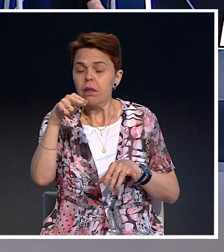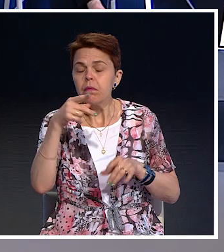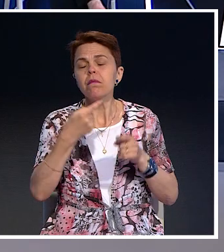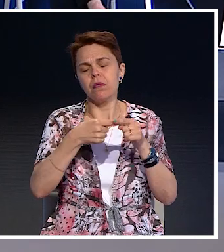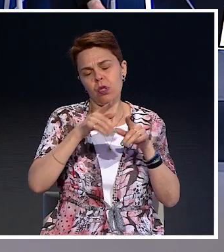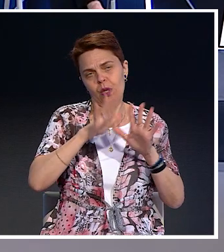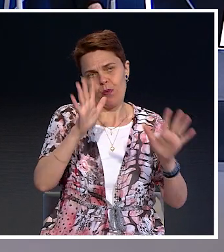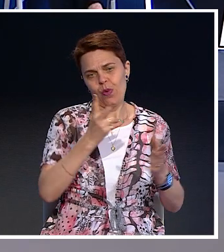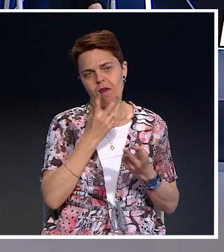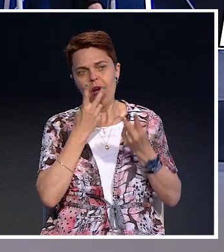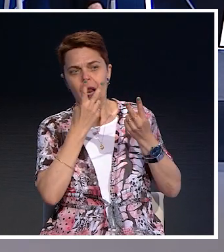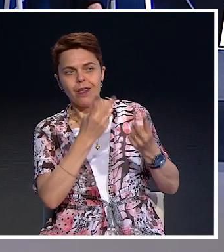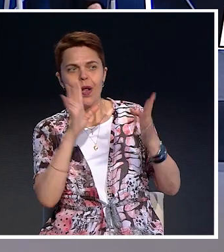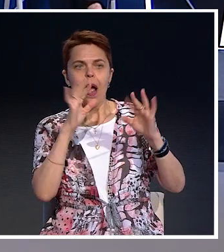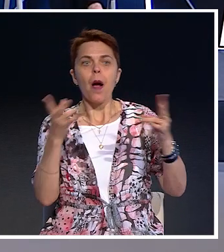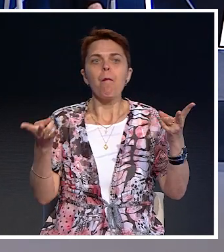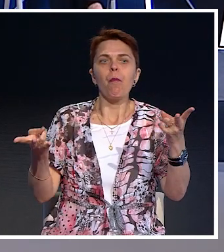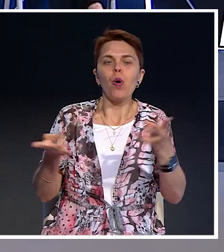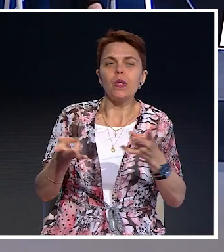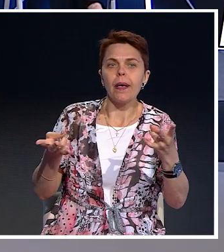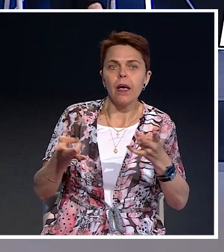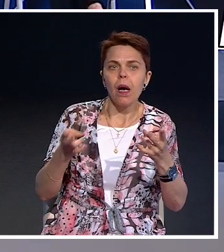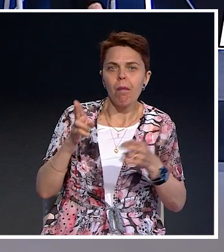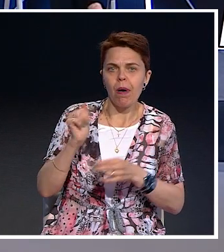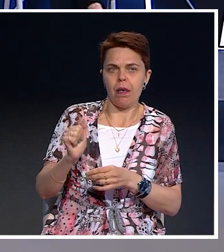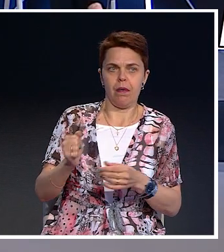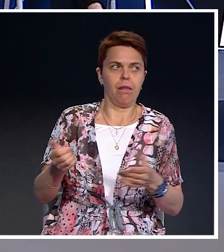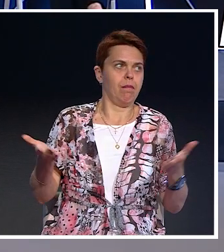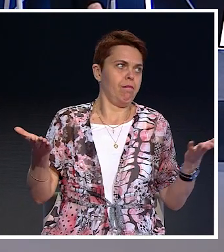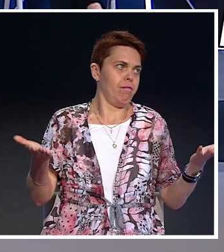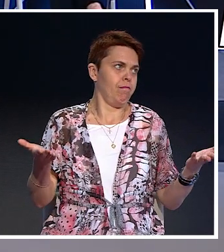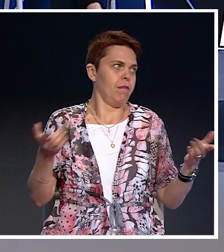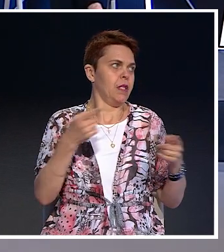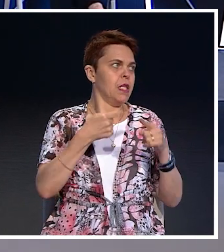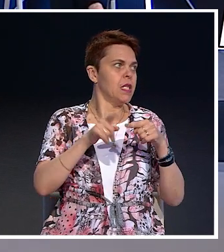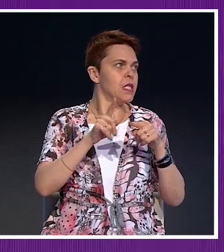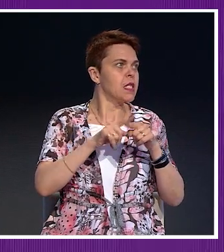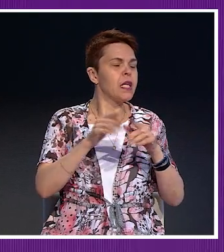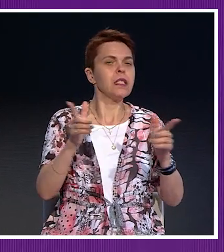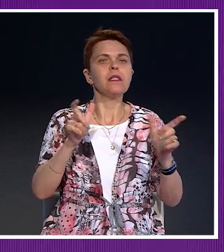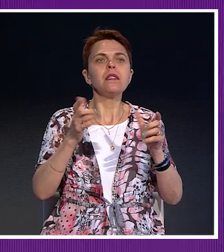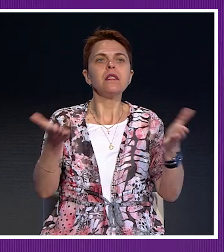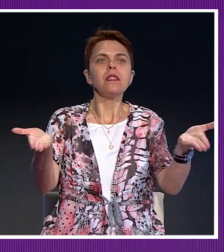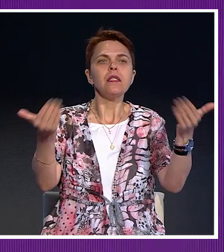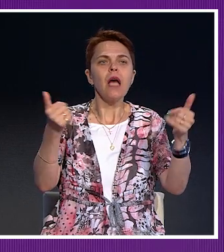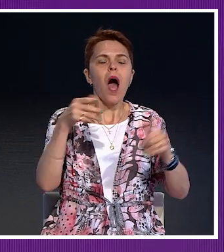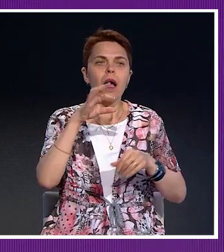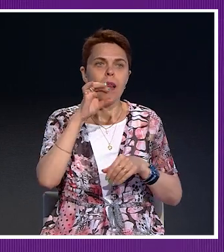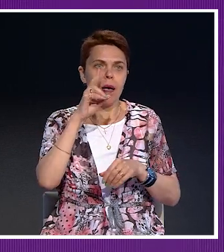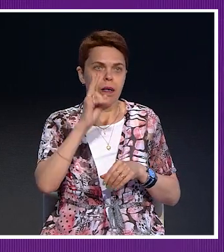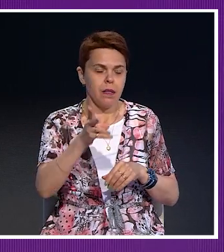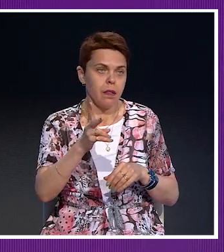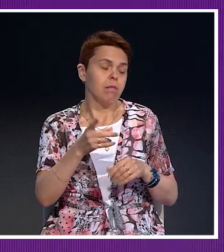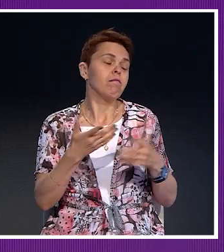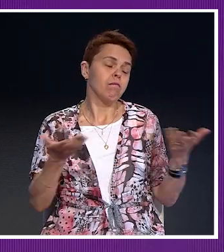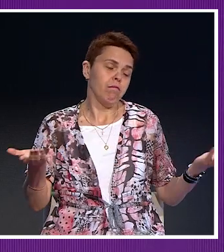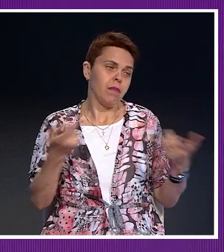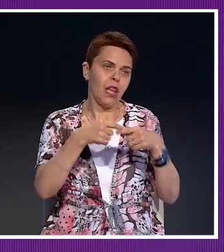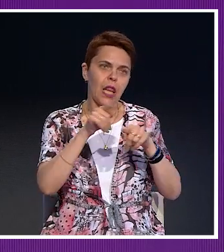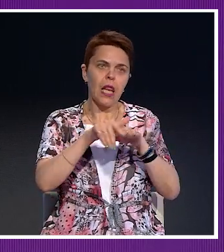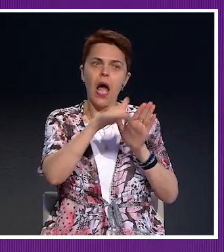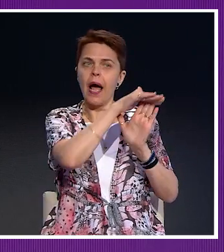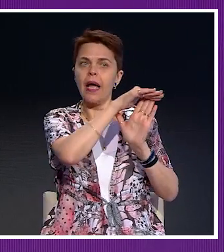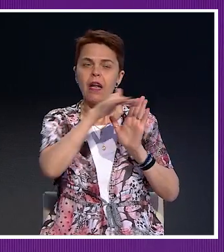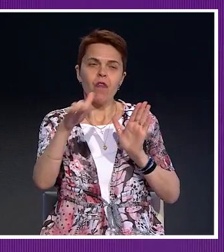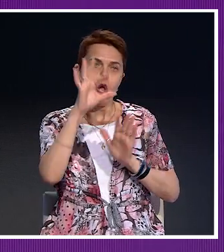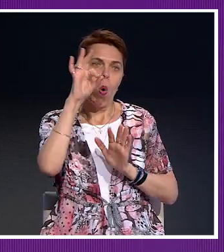якось зараз виглядає як потреба, і на це є певний запит. Да? І це дає надію на те, що на рівні